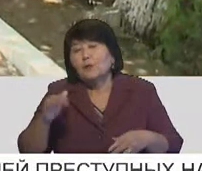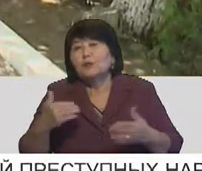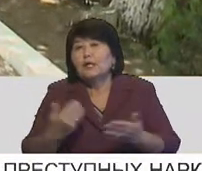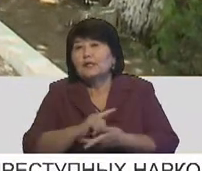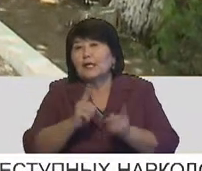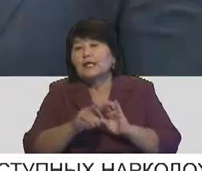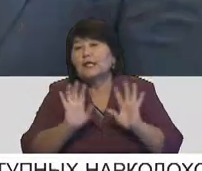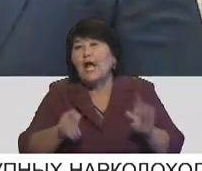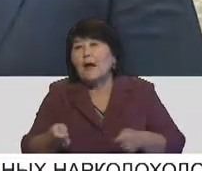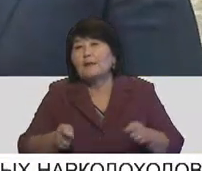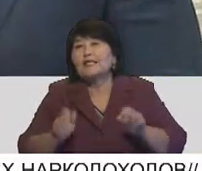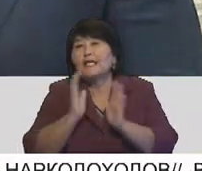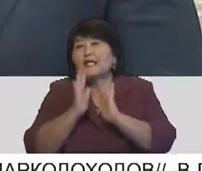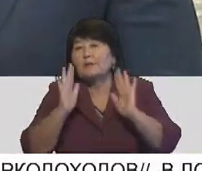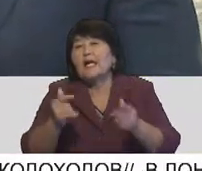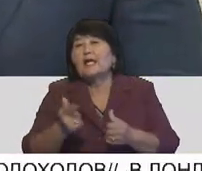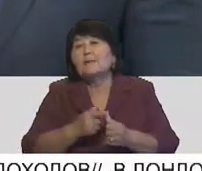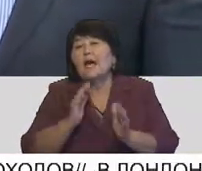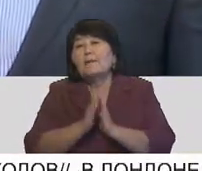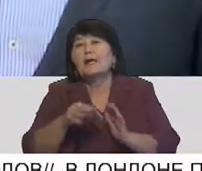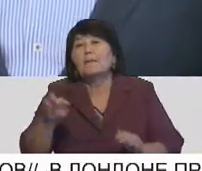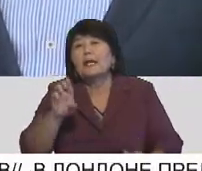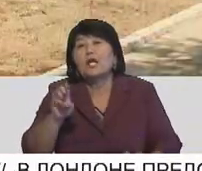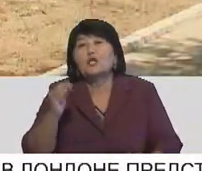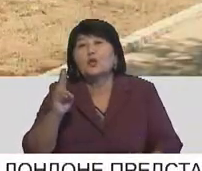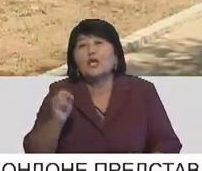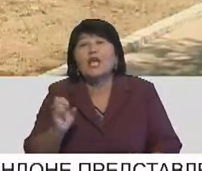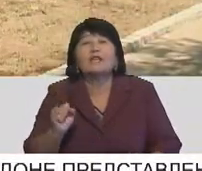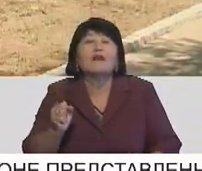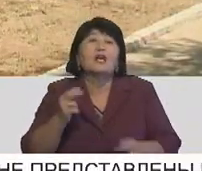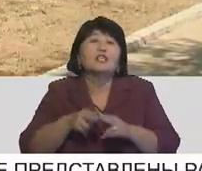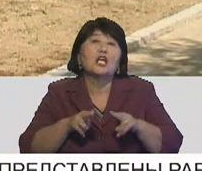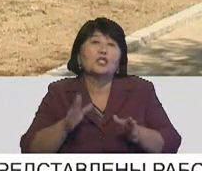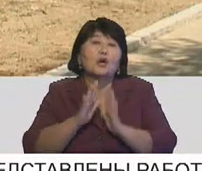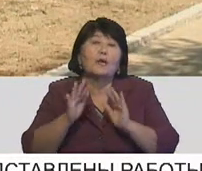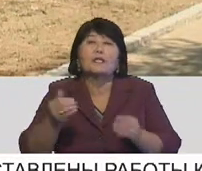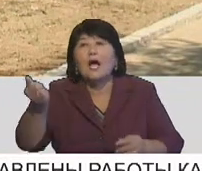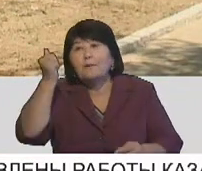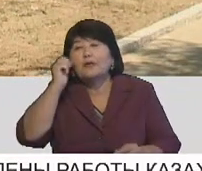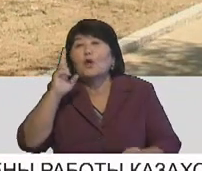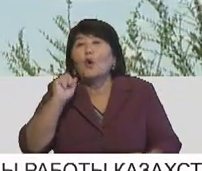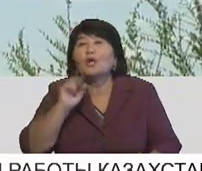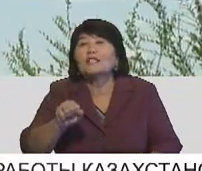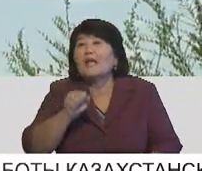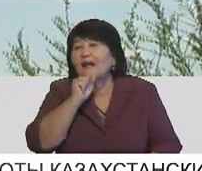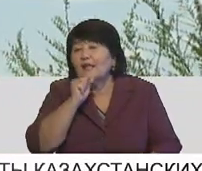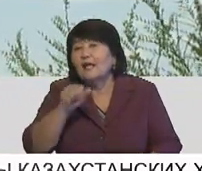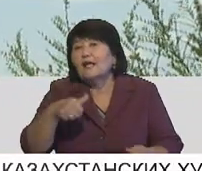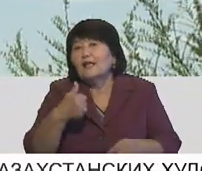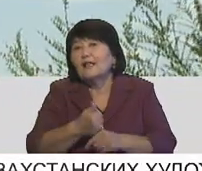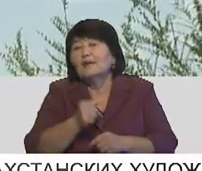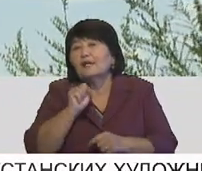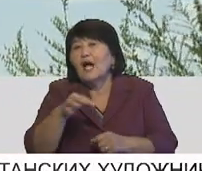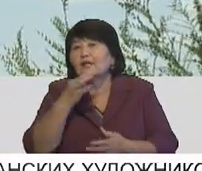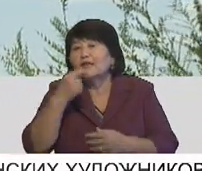также президентский парк, парк имени Батырхана Шукенова, железнодорожный, сквер вокруг памятника Коркыт-Ата. Глава региона поручил